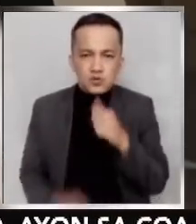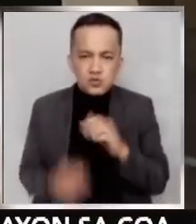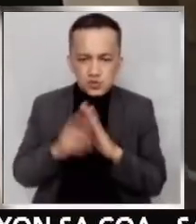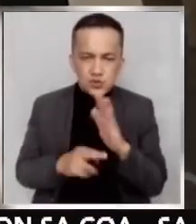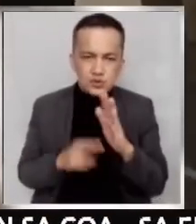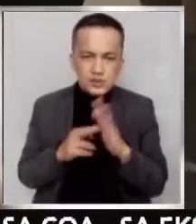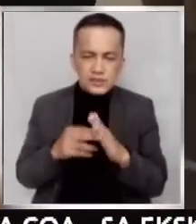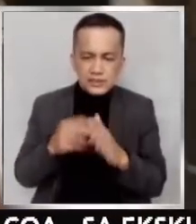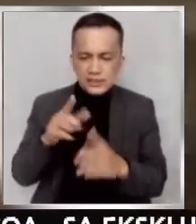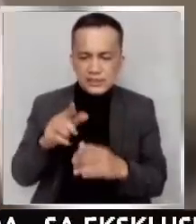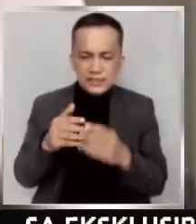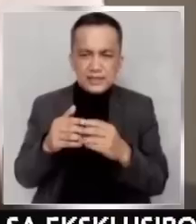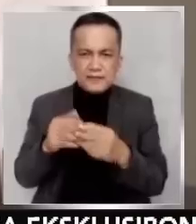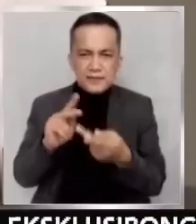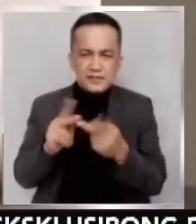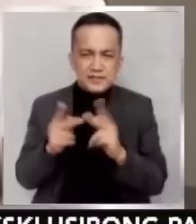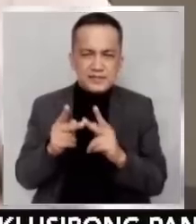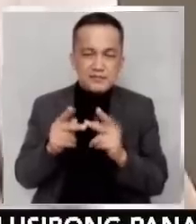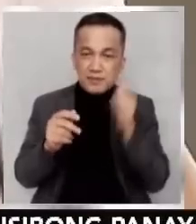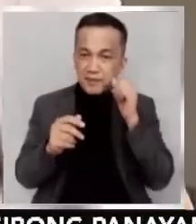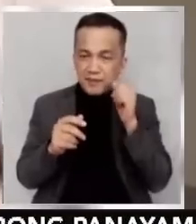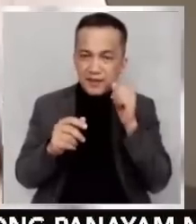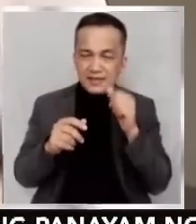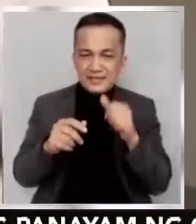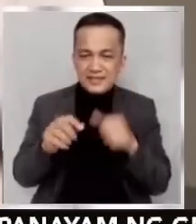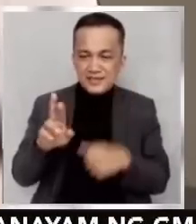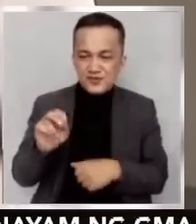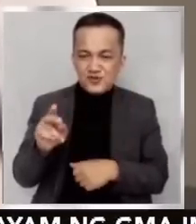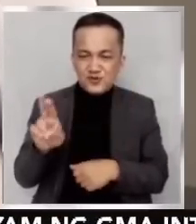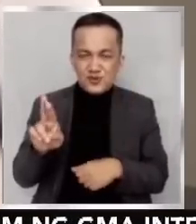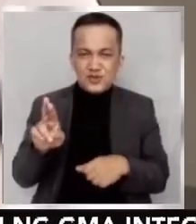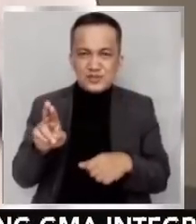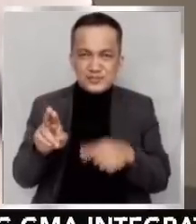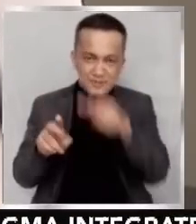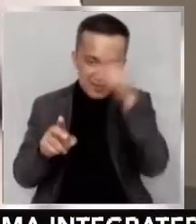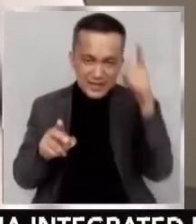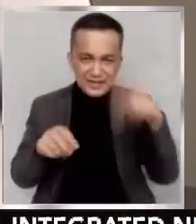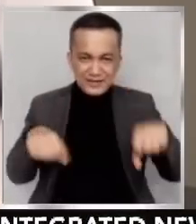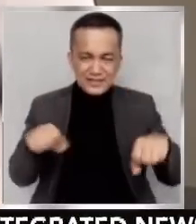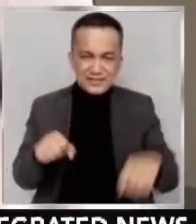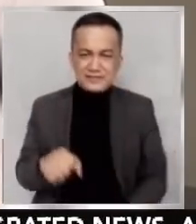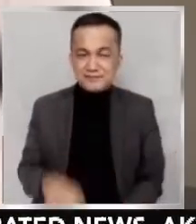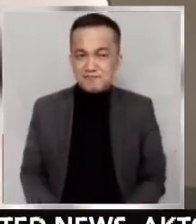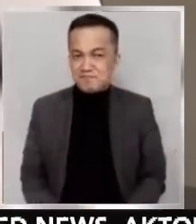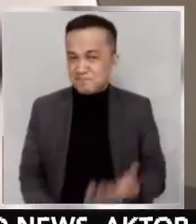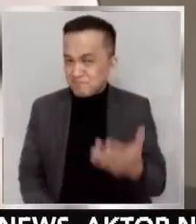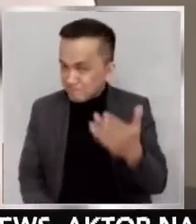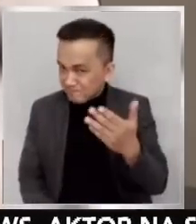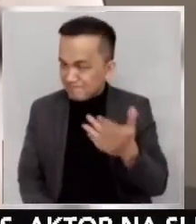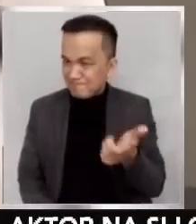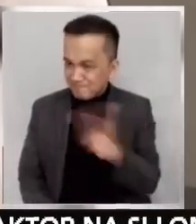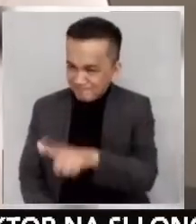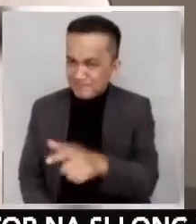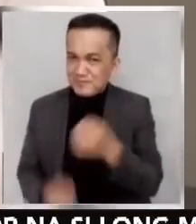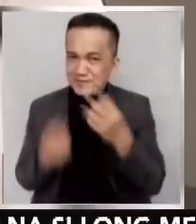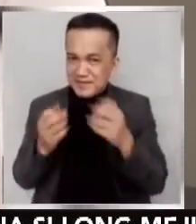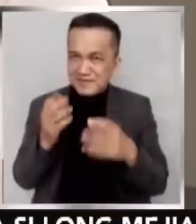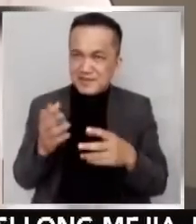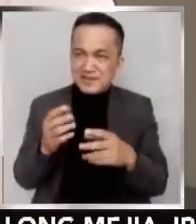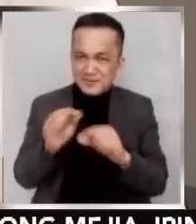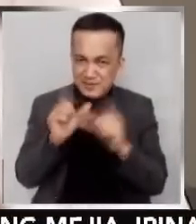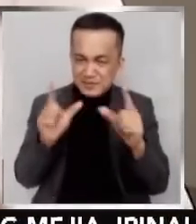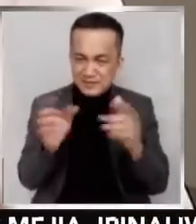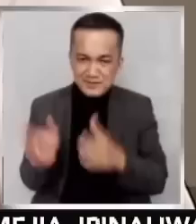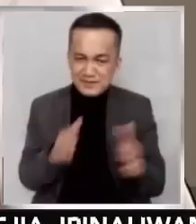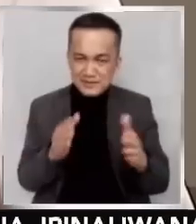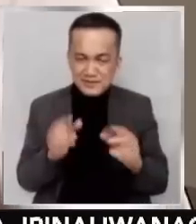para sa Black Rider? Marami pa kaming mga sorpresang inihanda sa inyo. So kung nagulat po kayo doon sa aming